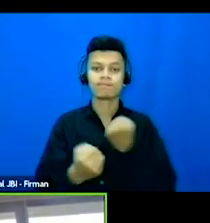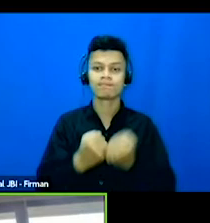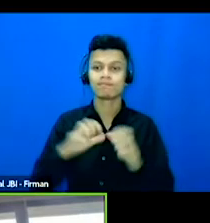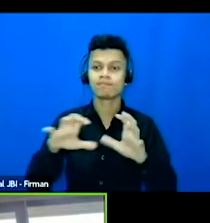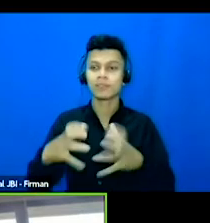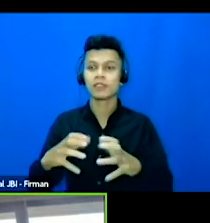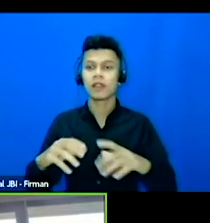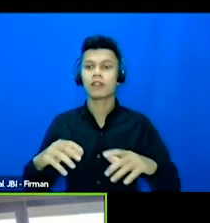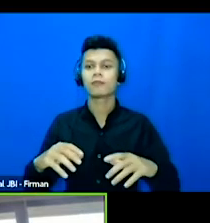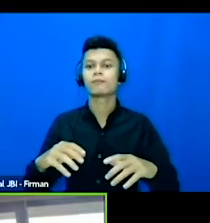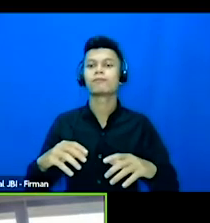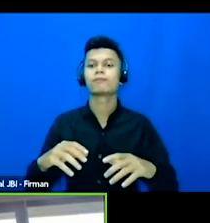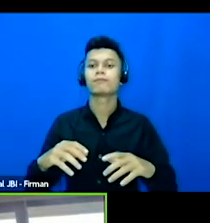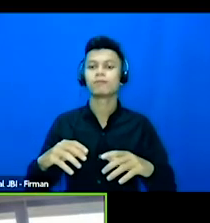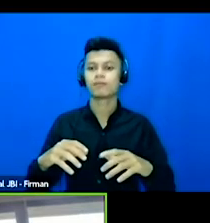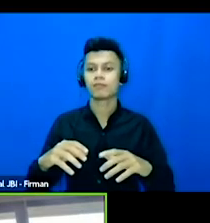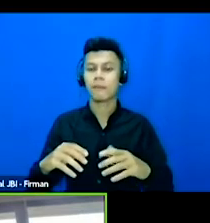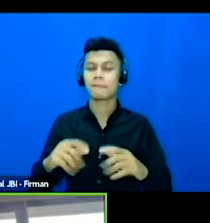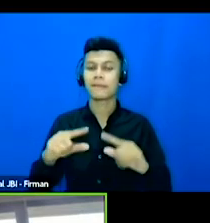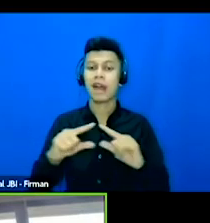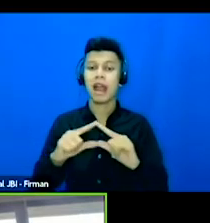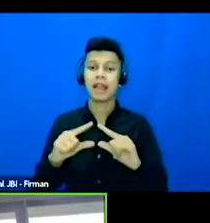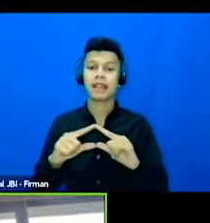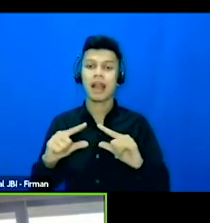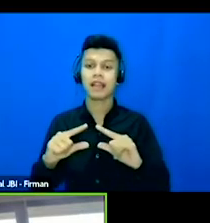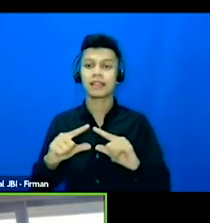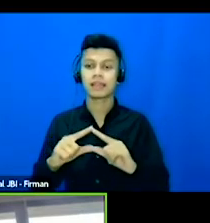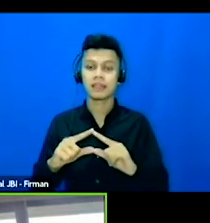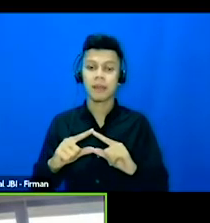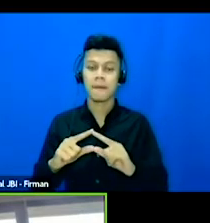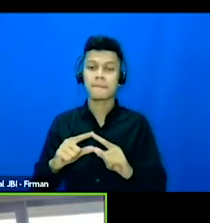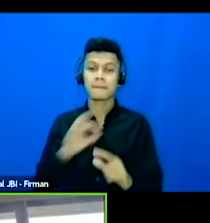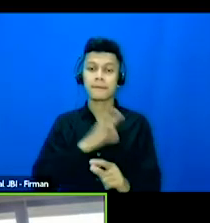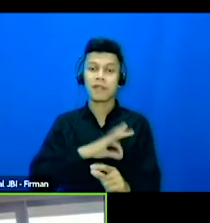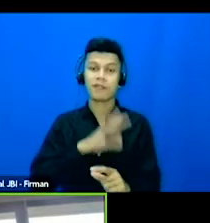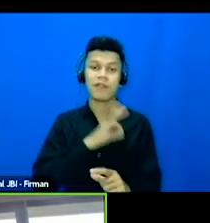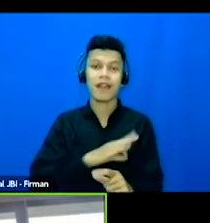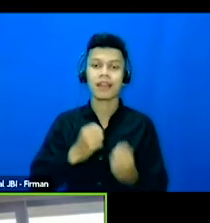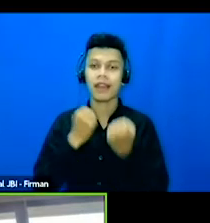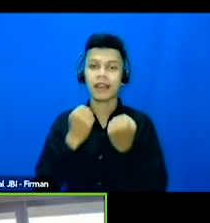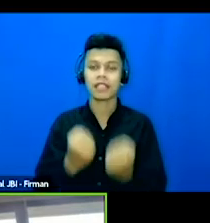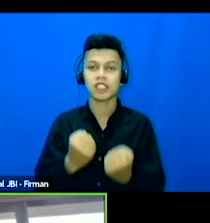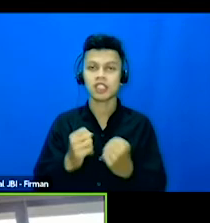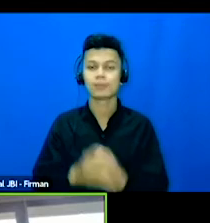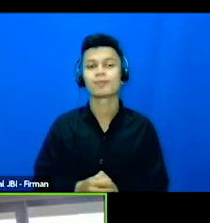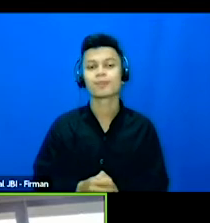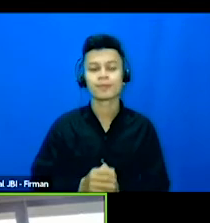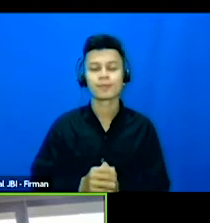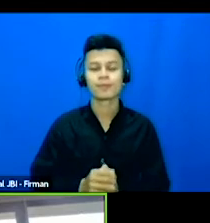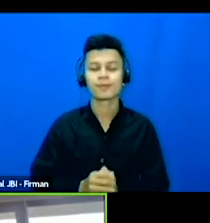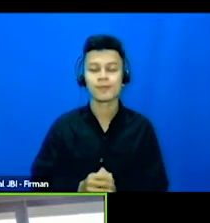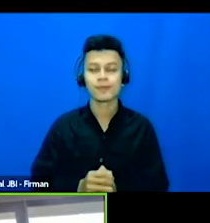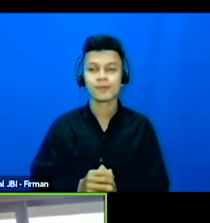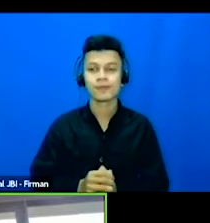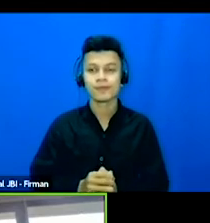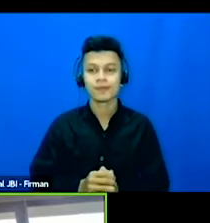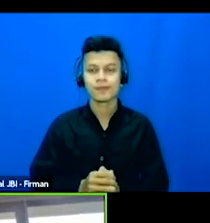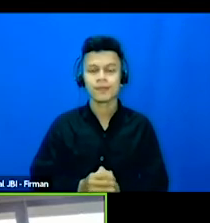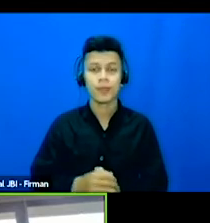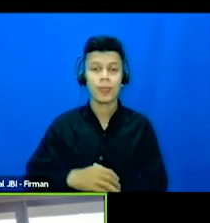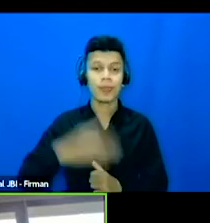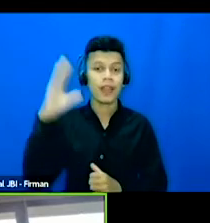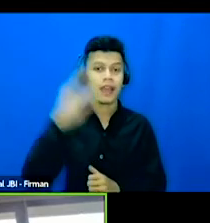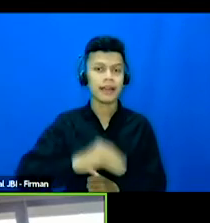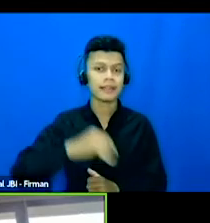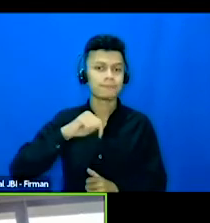appliances atau peralatan pemanfaatan energi gitu ya Jadi kalau dari hari